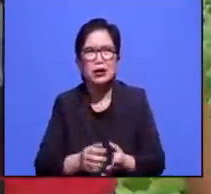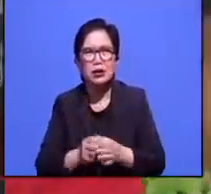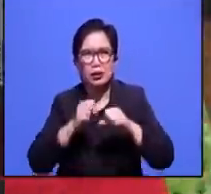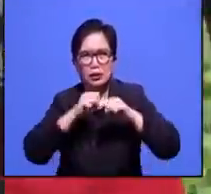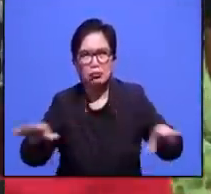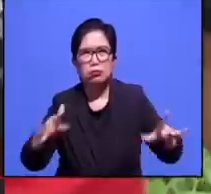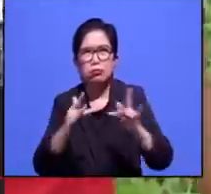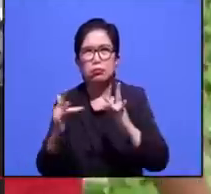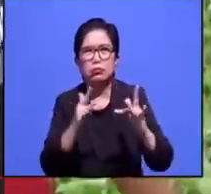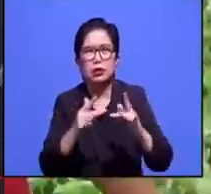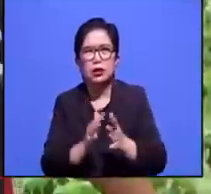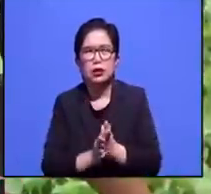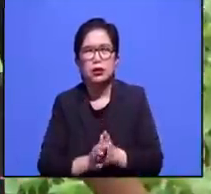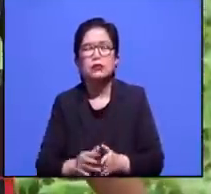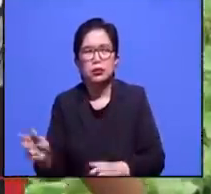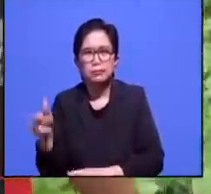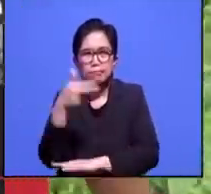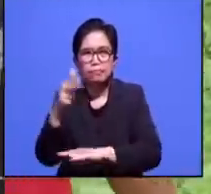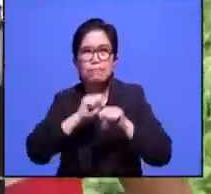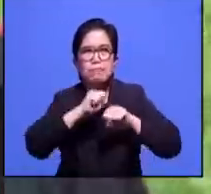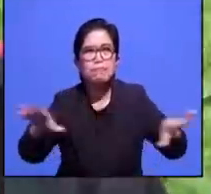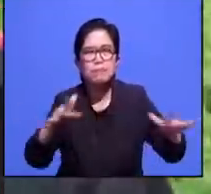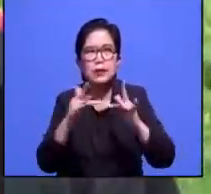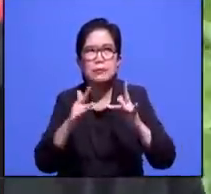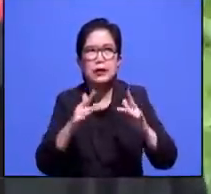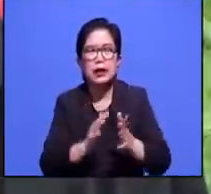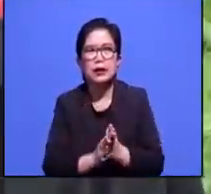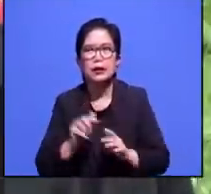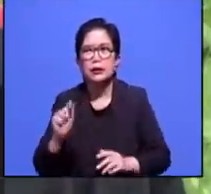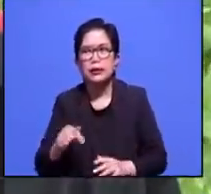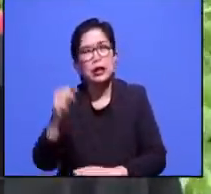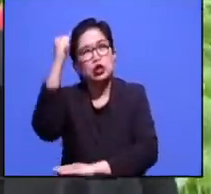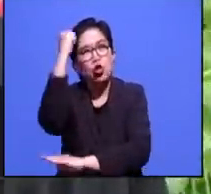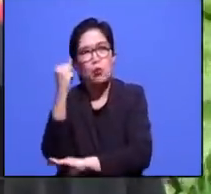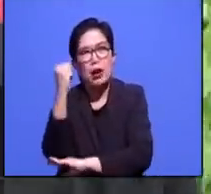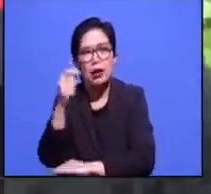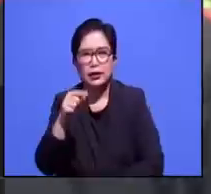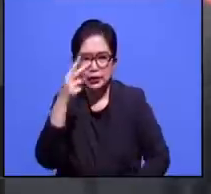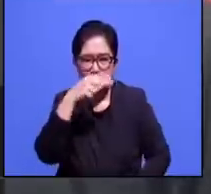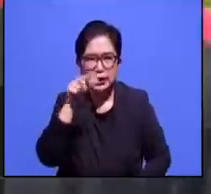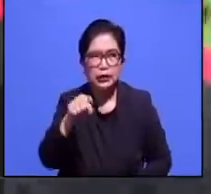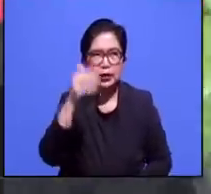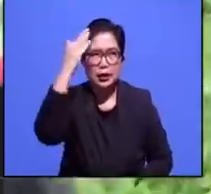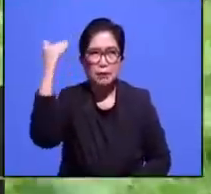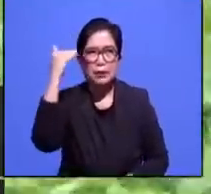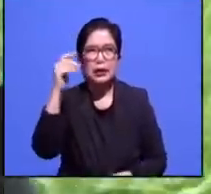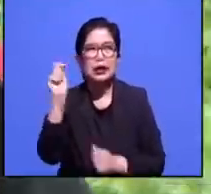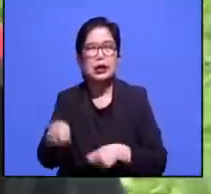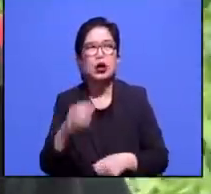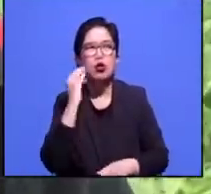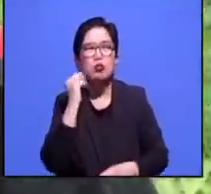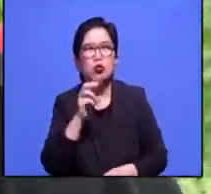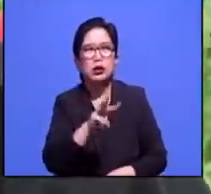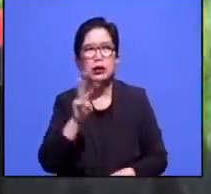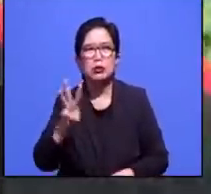lain adalah Heri Becky warga Desa rejosopinggir Jombang ditemui di lahan miliknya petani berusia Tigapuluh tahun